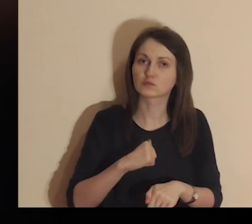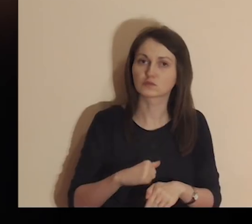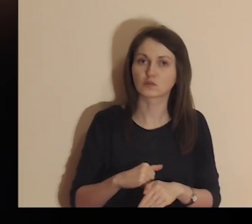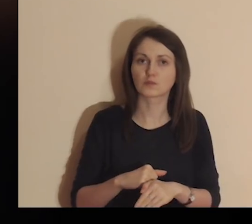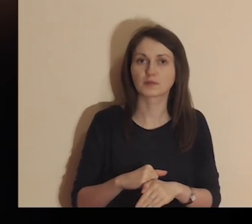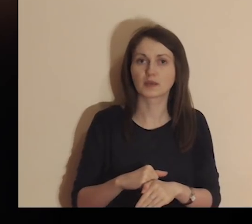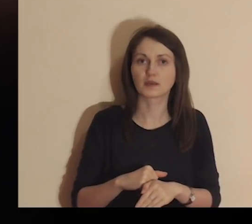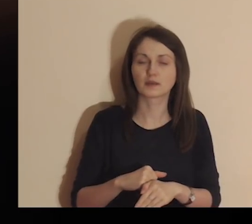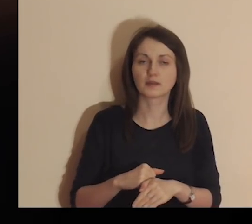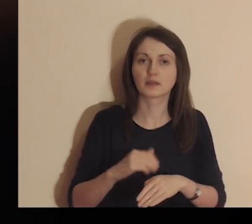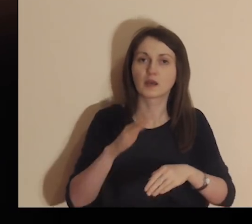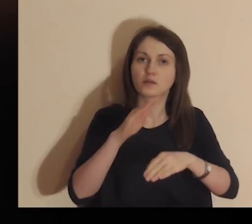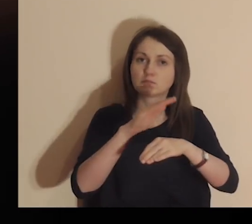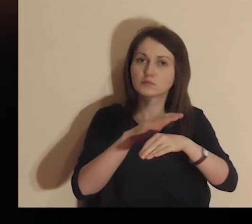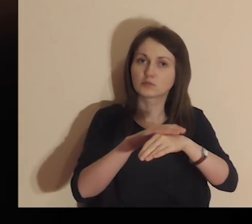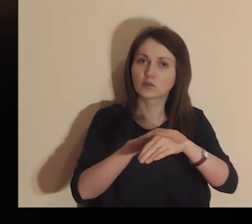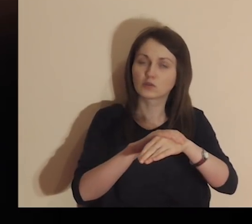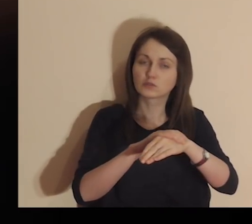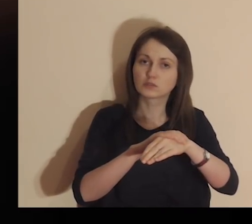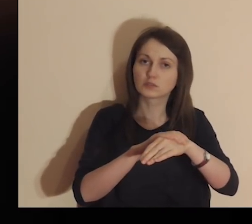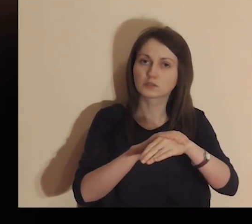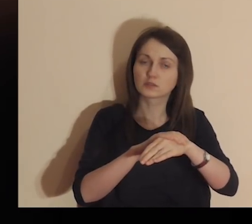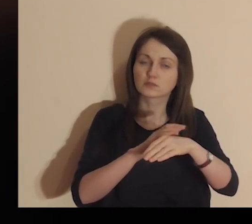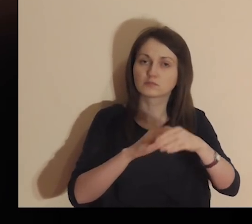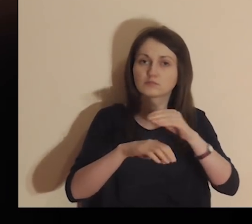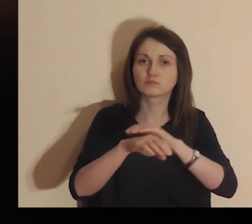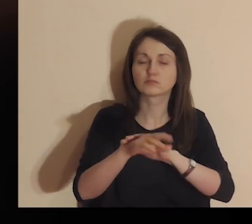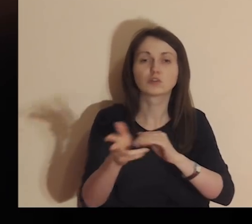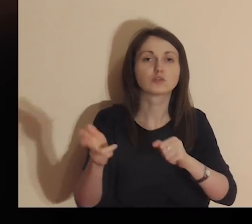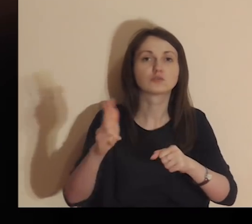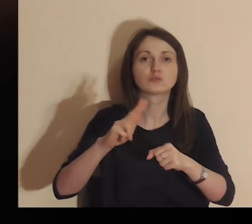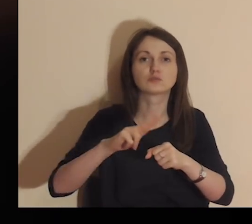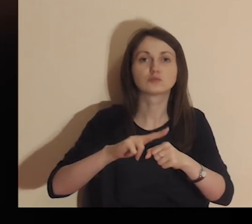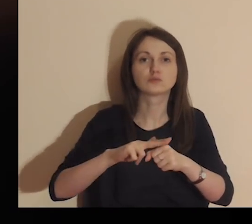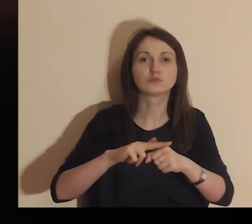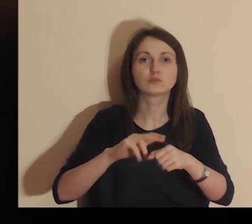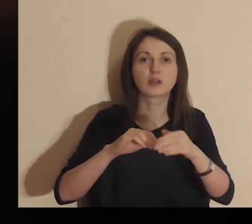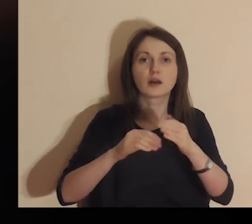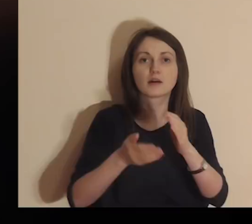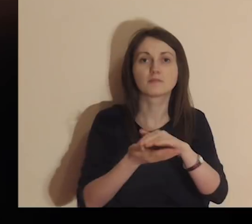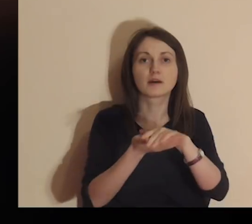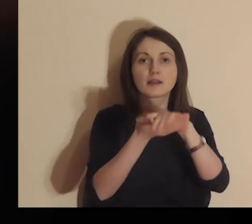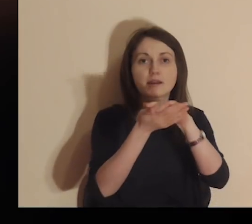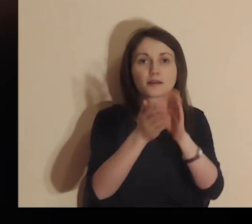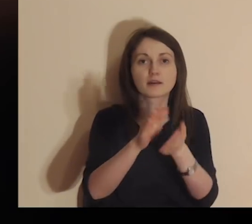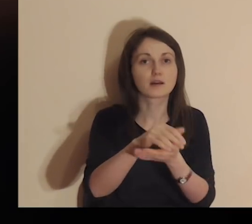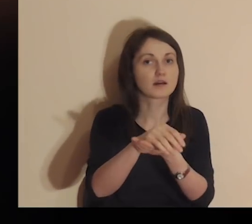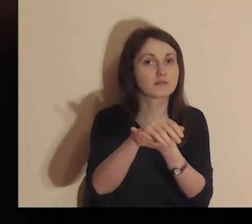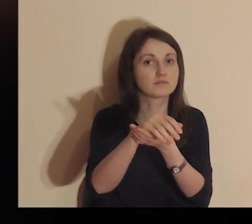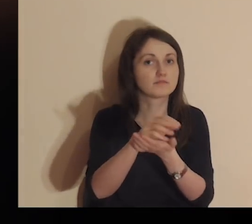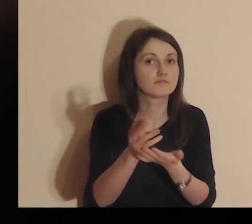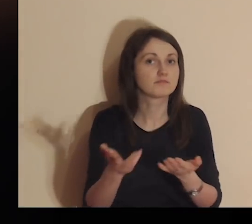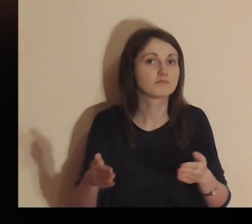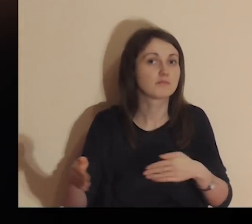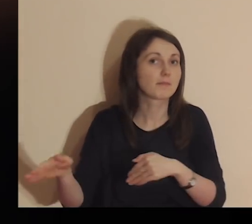pozwól sobie na przeżywanie dotyku tej dłoni, do której jest Ci teraz bliżej.